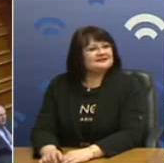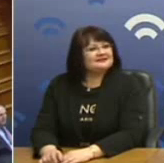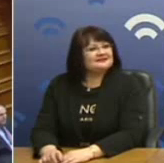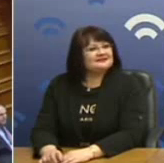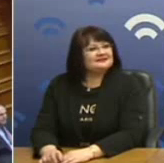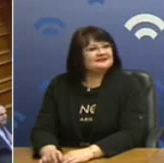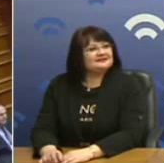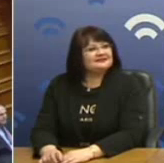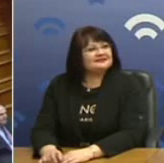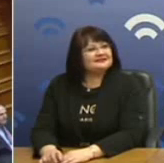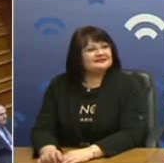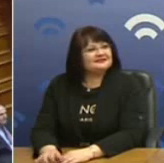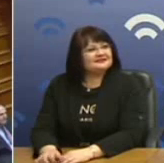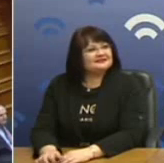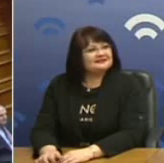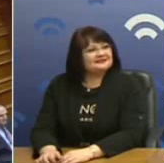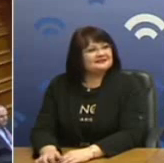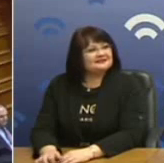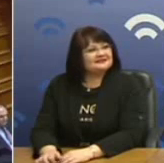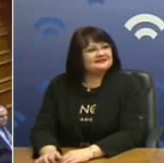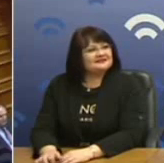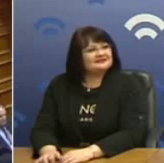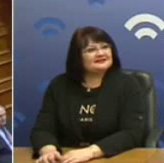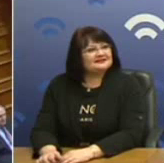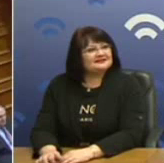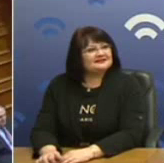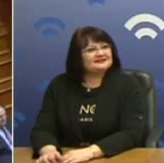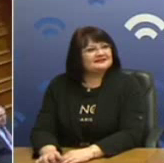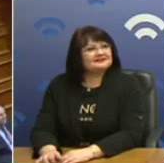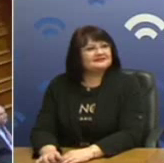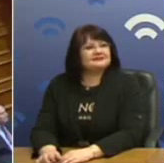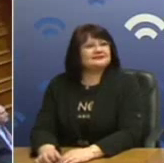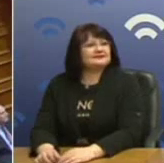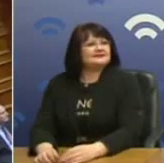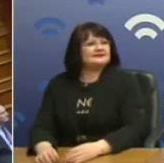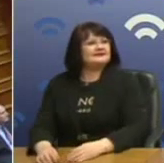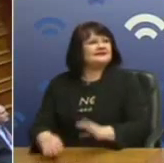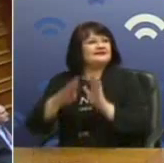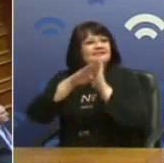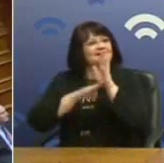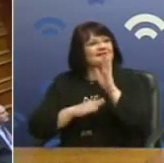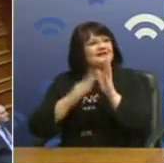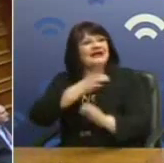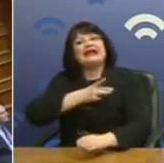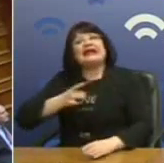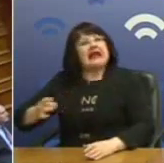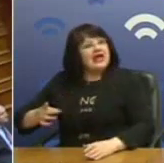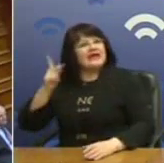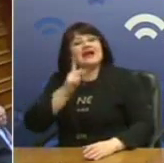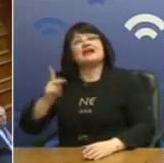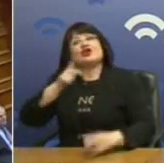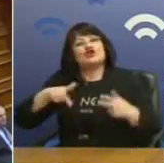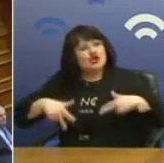Ας τηρήσετε κι εσείς άλλες δεσμεύσεις που τηρούν στην Ιρλανδία, να είχαμε κατώτατο μισθό, κοινωνικό κράτος,